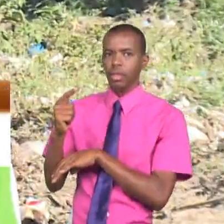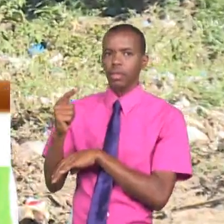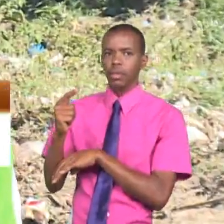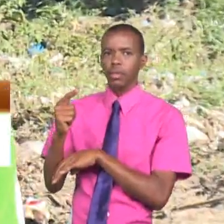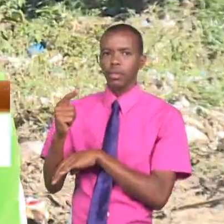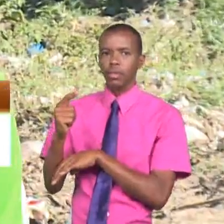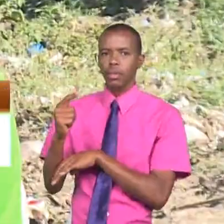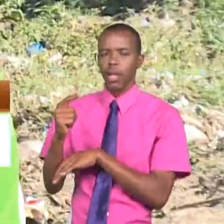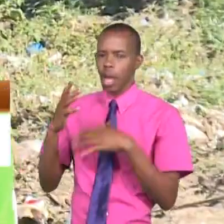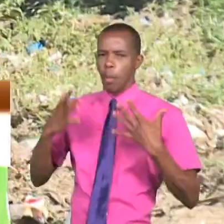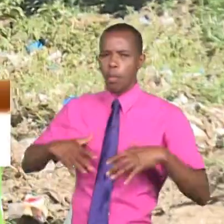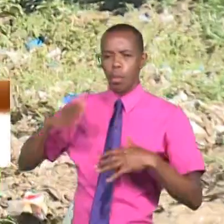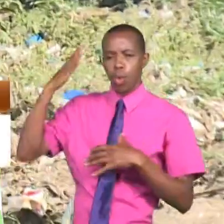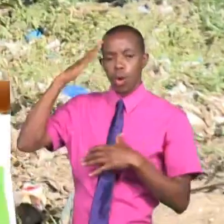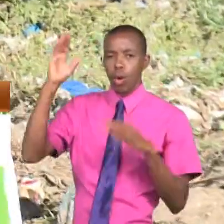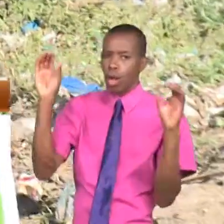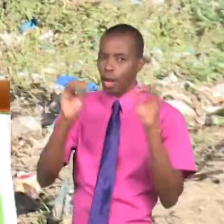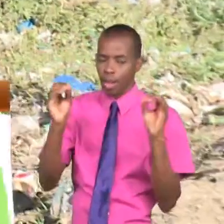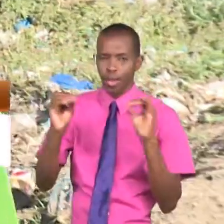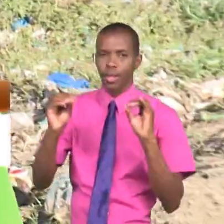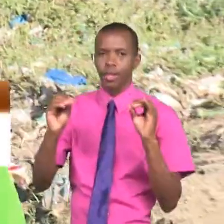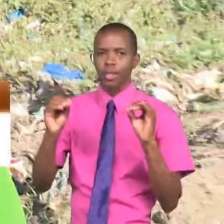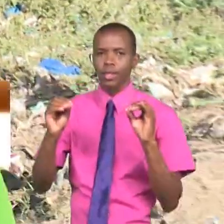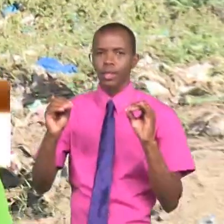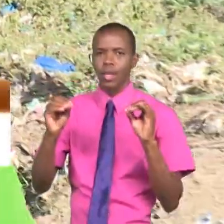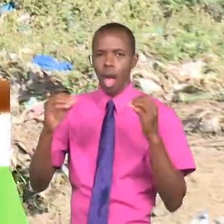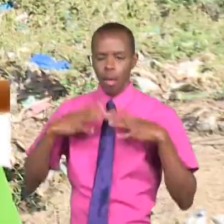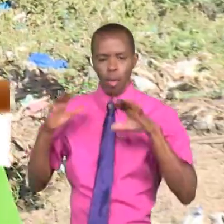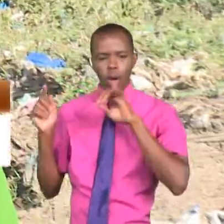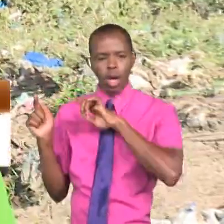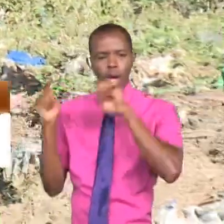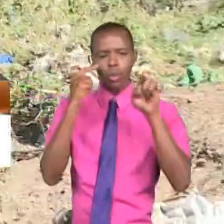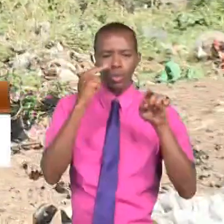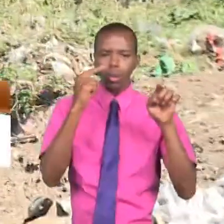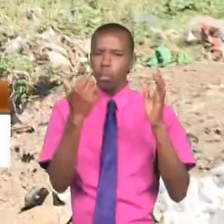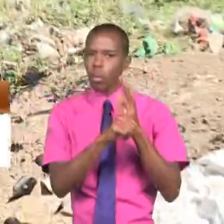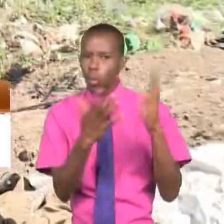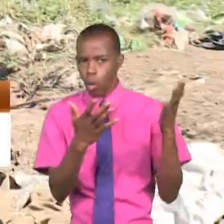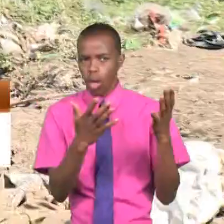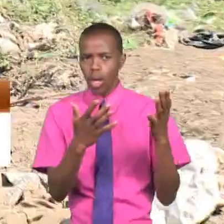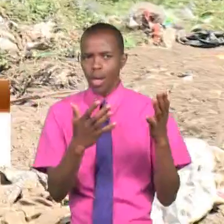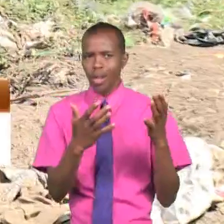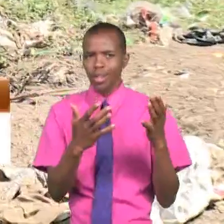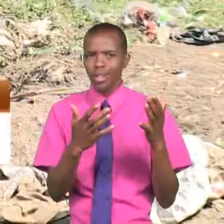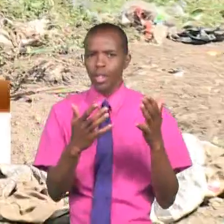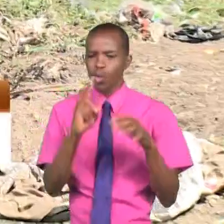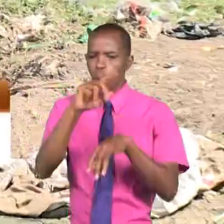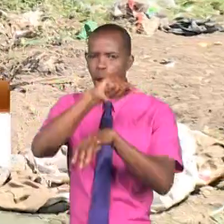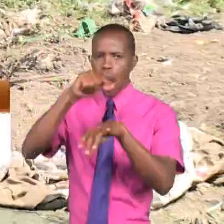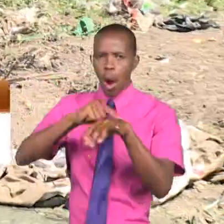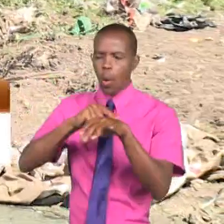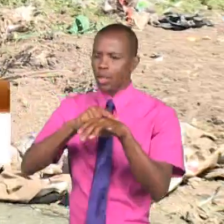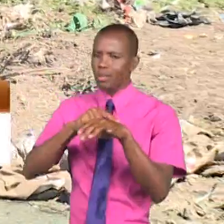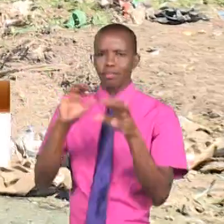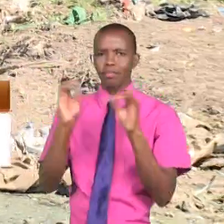tupatanga off guard kwa kijiji, na watu venye walikuja kuona kenye kinaendelea, haikumalizaga hata masaa mawili. Juu